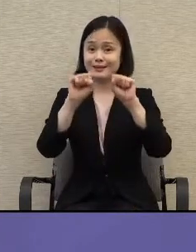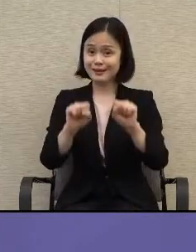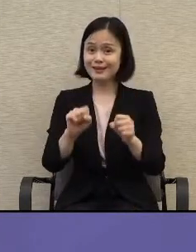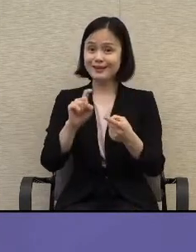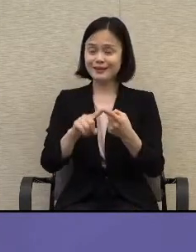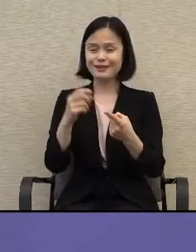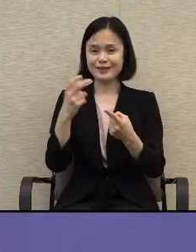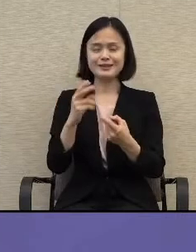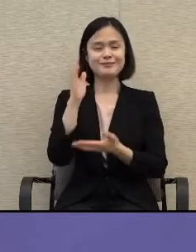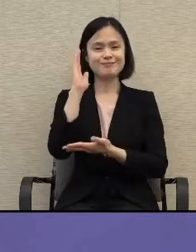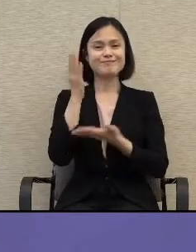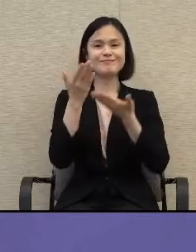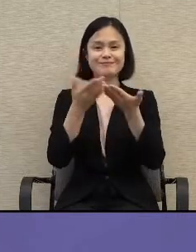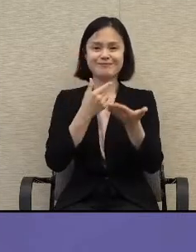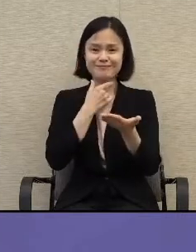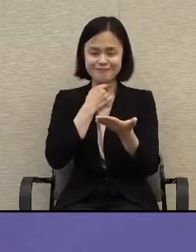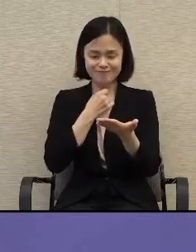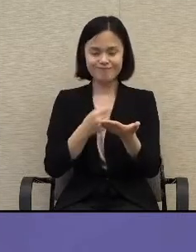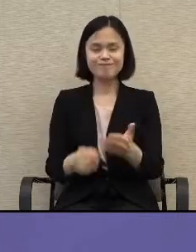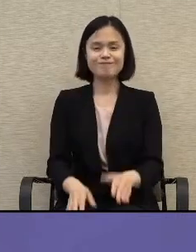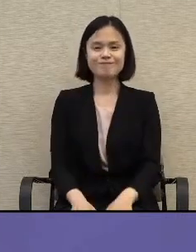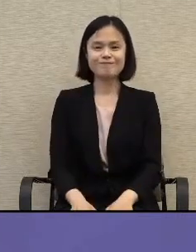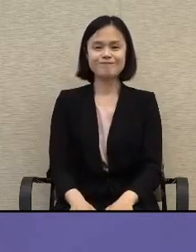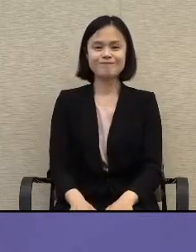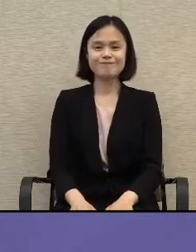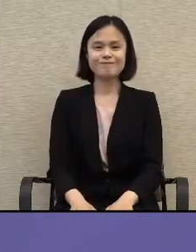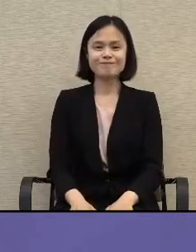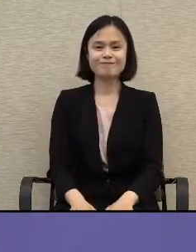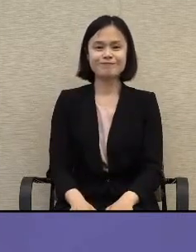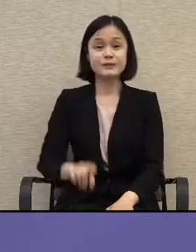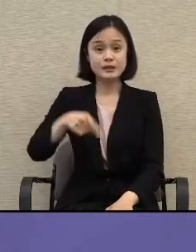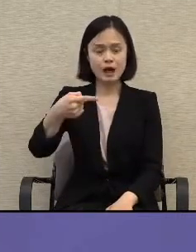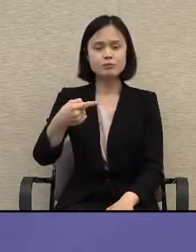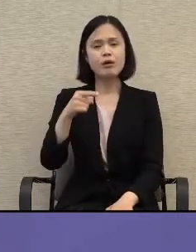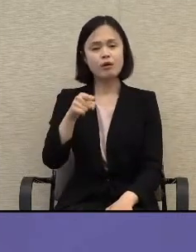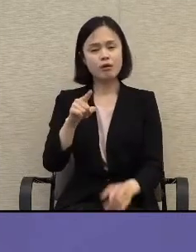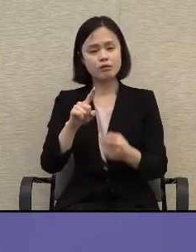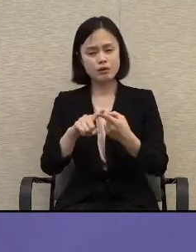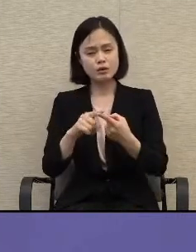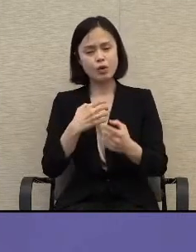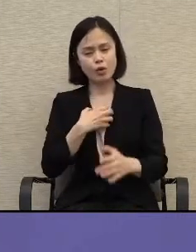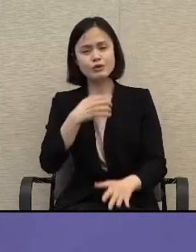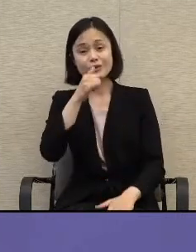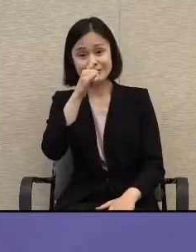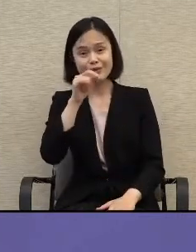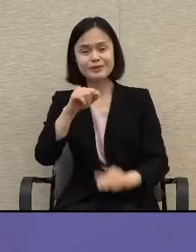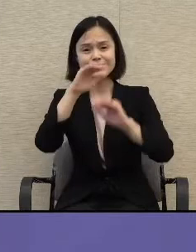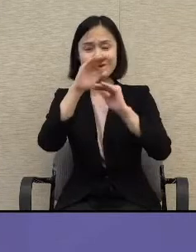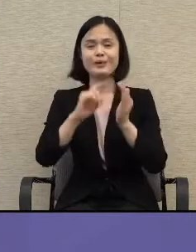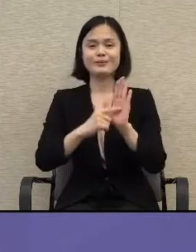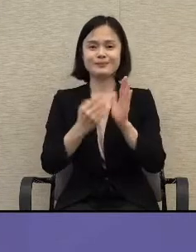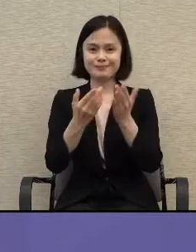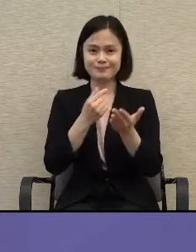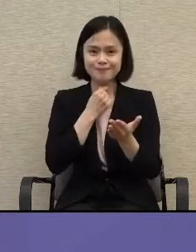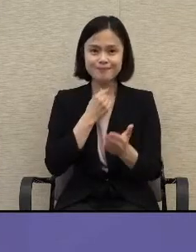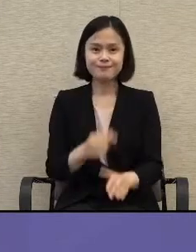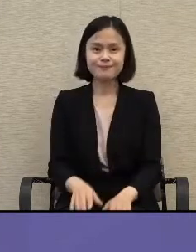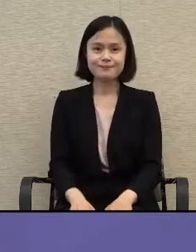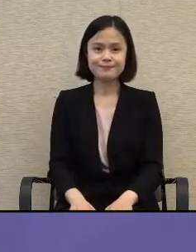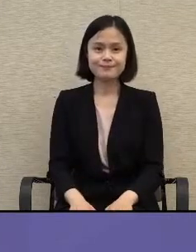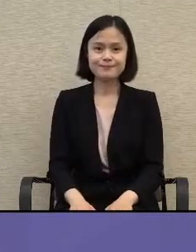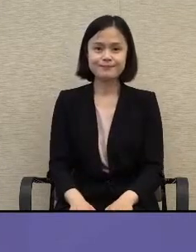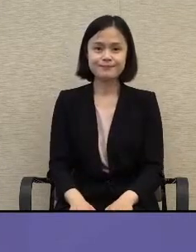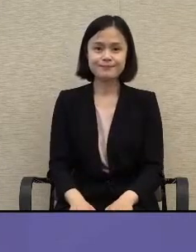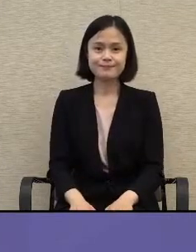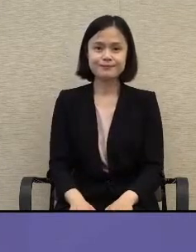돌아와서 이제 현황을 한번 언급하고 우려들을 이제 같이 좀 이야기를 하게 될 텐데요. 다양한 전달 체계상의